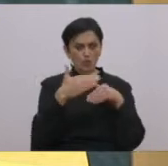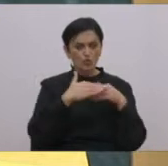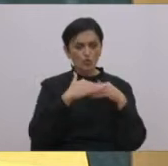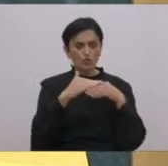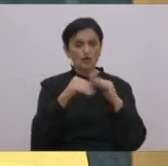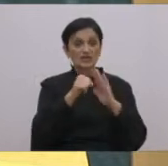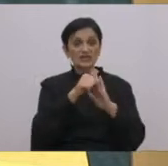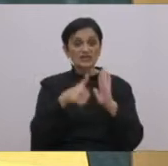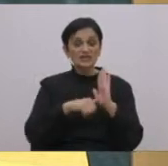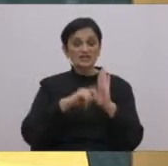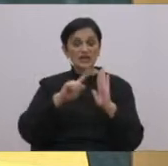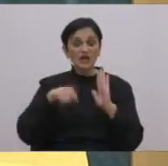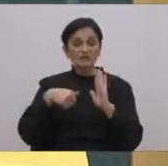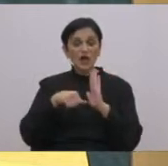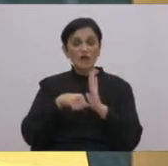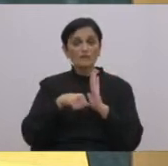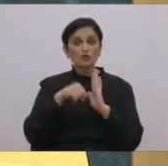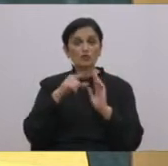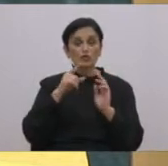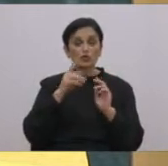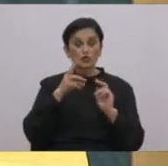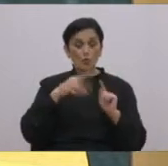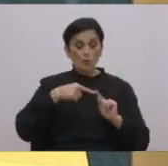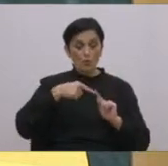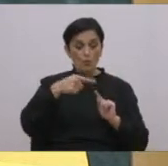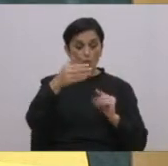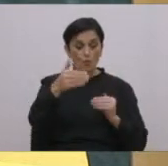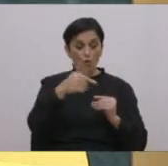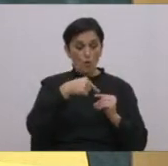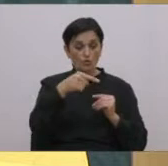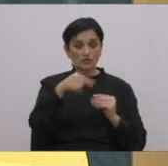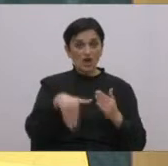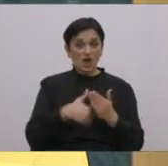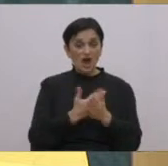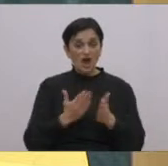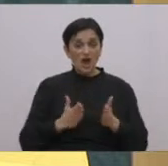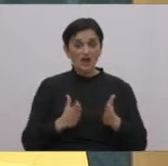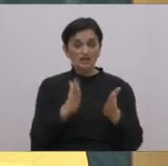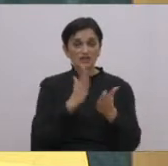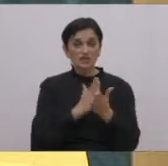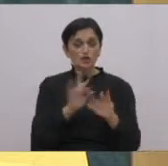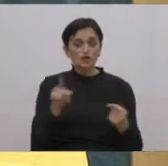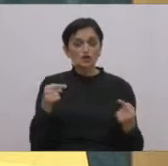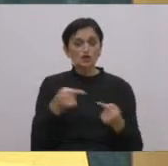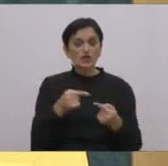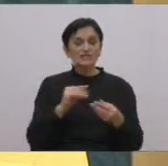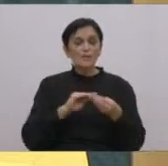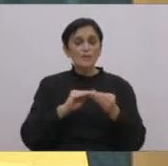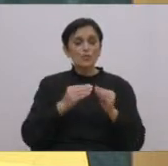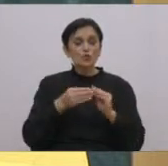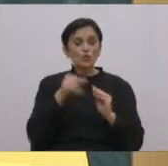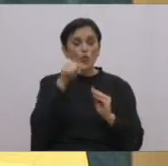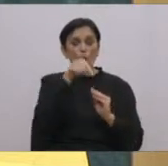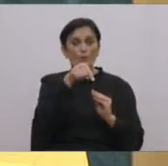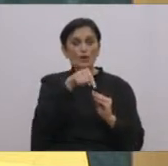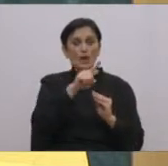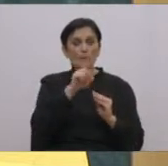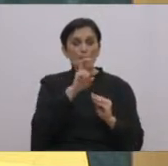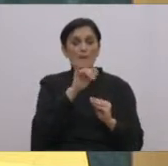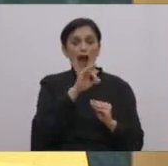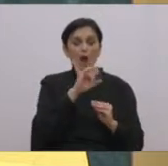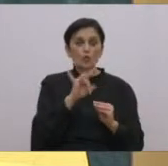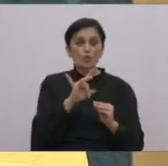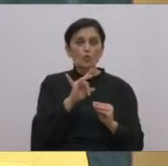cusat în telie, 6 km ani, monacuții romeli, ucue, ahalizari, da, și se va mișca disgamut o ebirață, pacurții